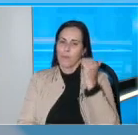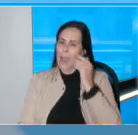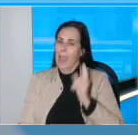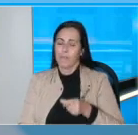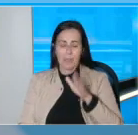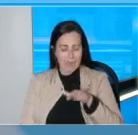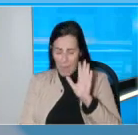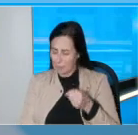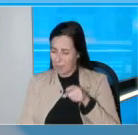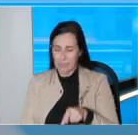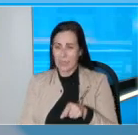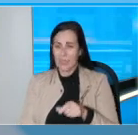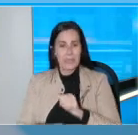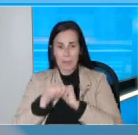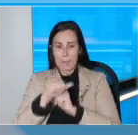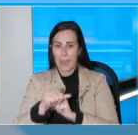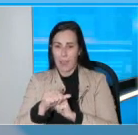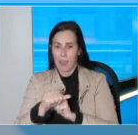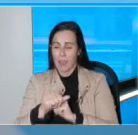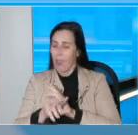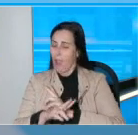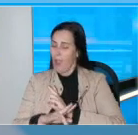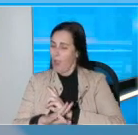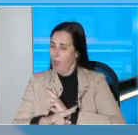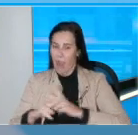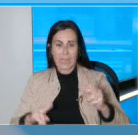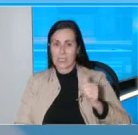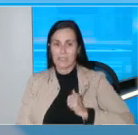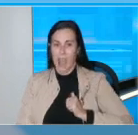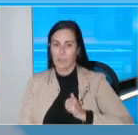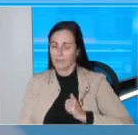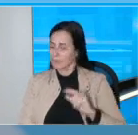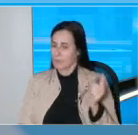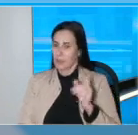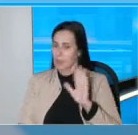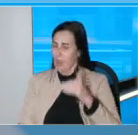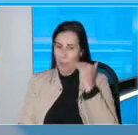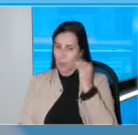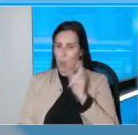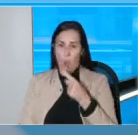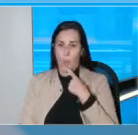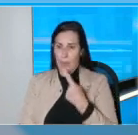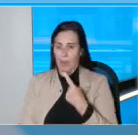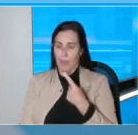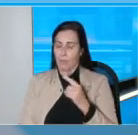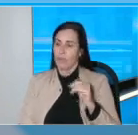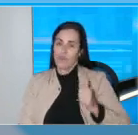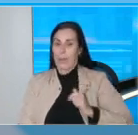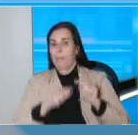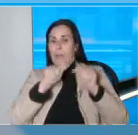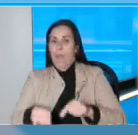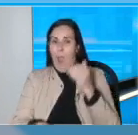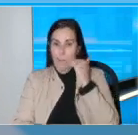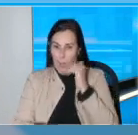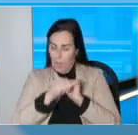גם אם לא מדובר בהכרח בתמיכה צבאית אקטיבית. אף אחד לא, כן. לא מדבר, גם ארצות הברית בעצמה לא מדברת על לשלוח חיילים